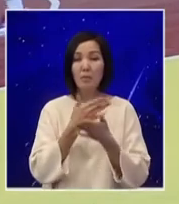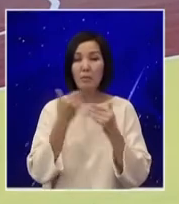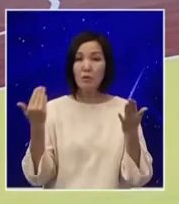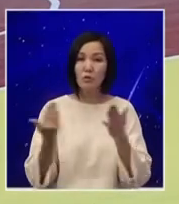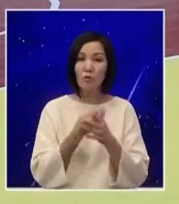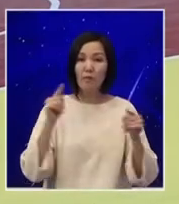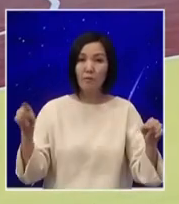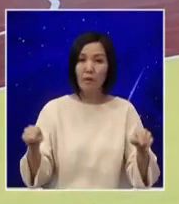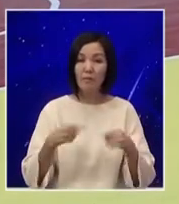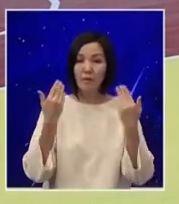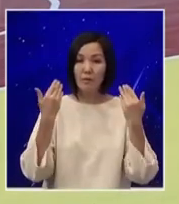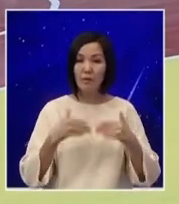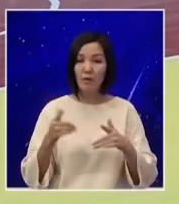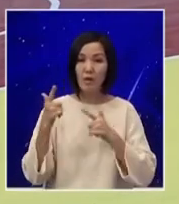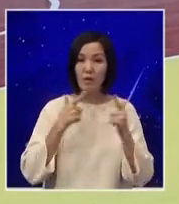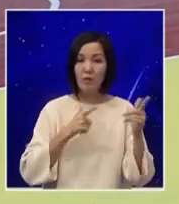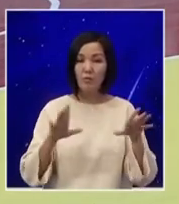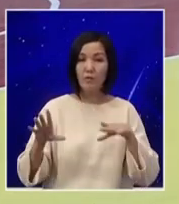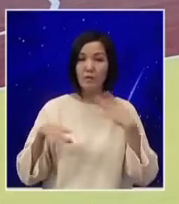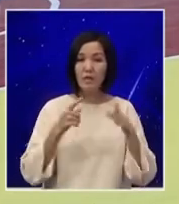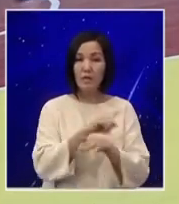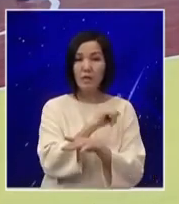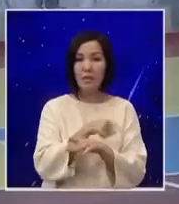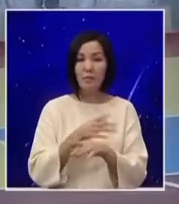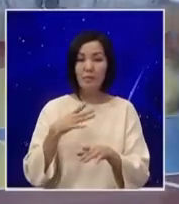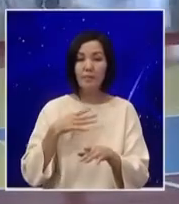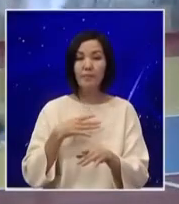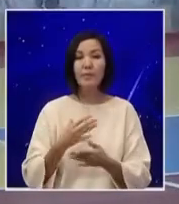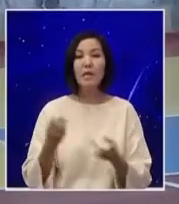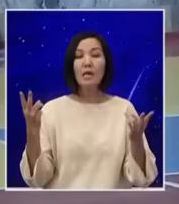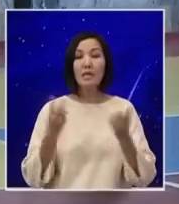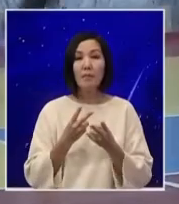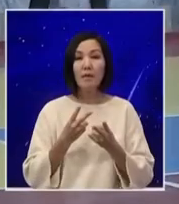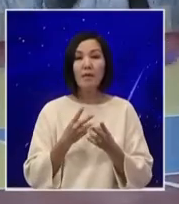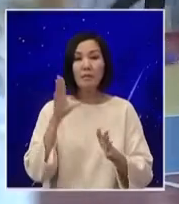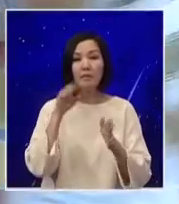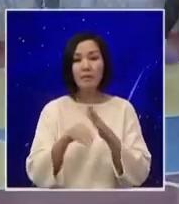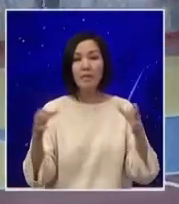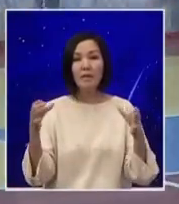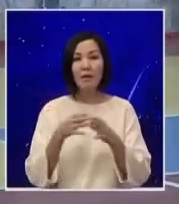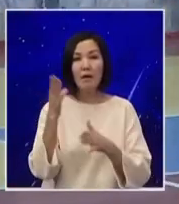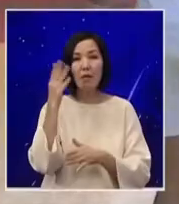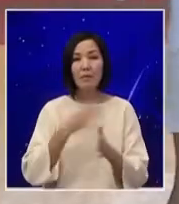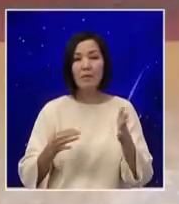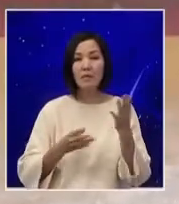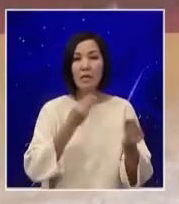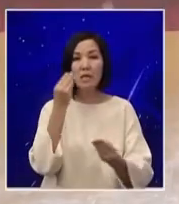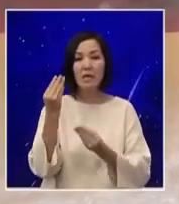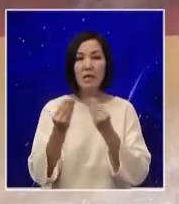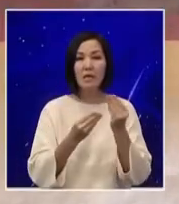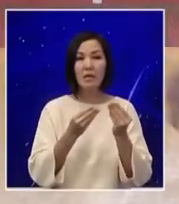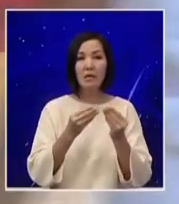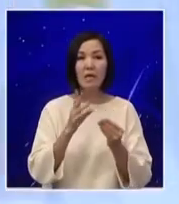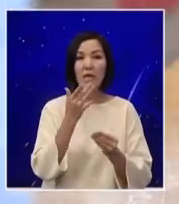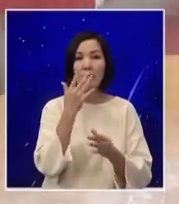набрать те же ту же форму которая была у нас раньше необходимо отметить что в составе команды алматинской области играют и спортсменки входящий в